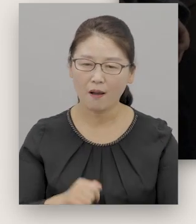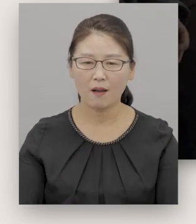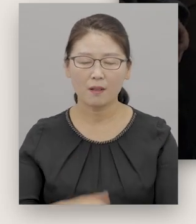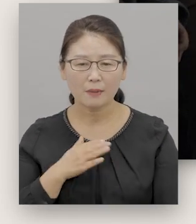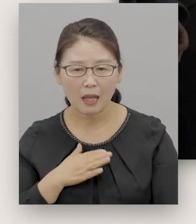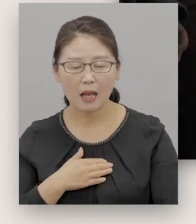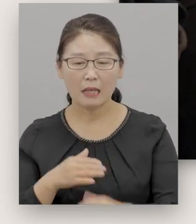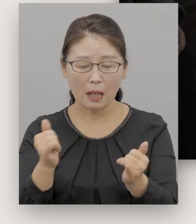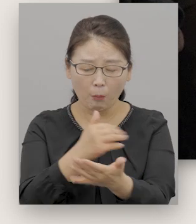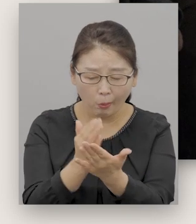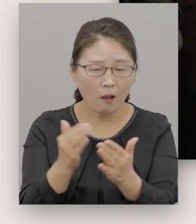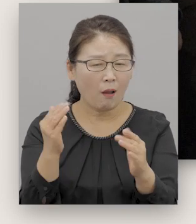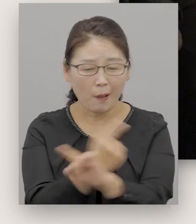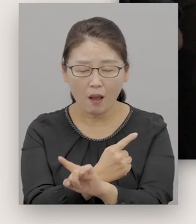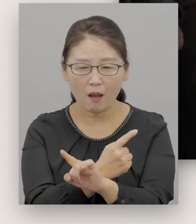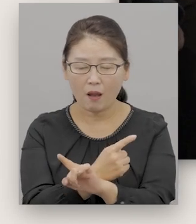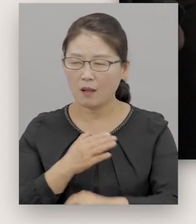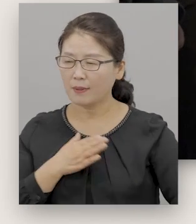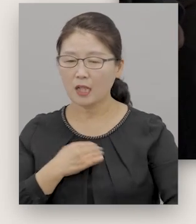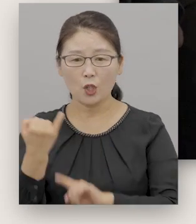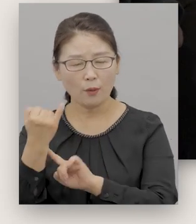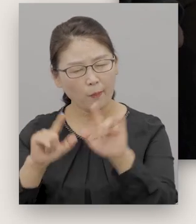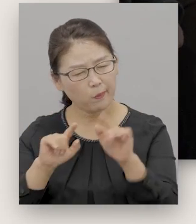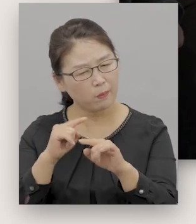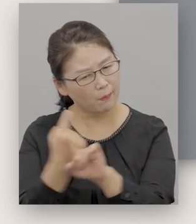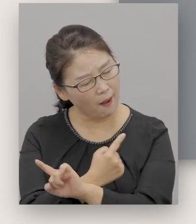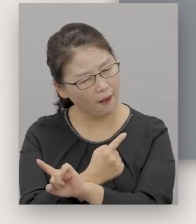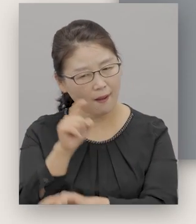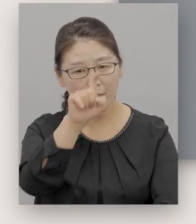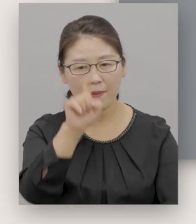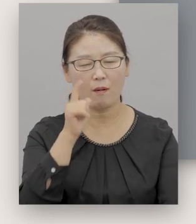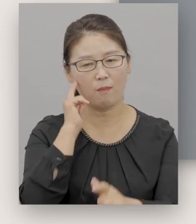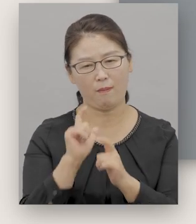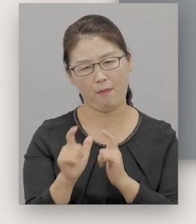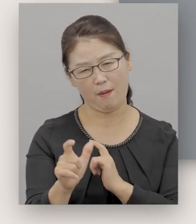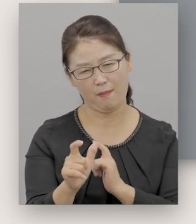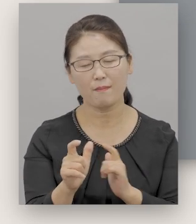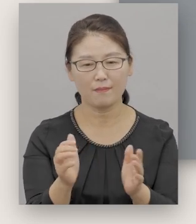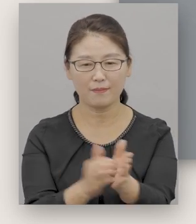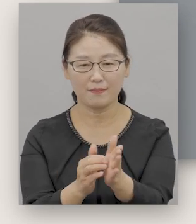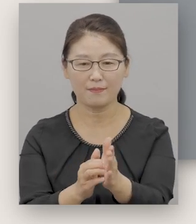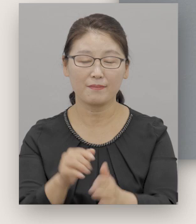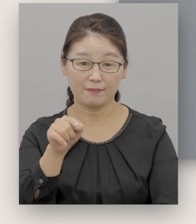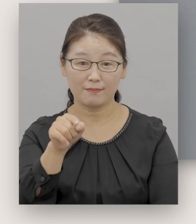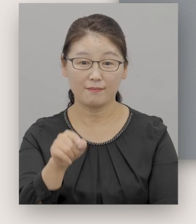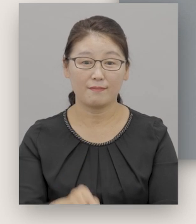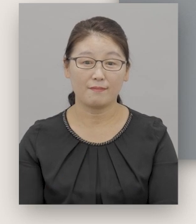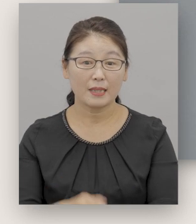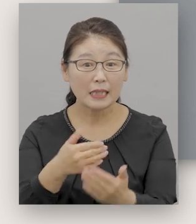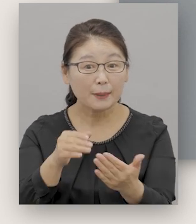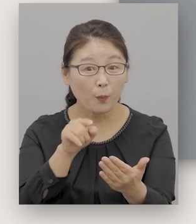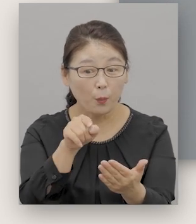것이야말로 근본적으로 나를 바꾸는 것이겠다라고 얘기를 했다고 해요. 여기 이거 같은 경우는 이제 다다